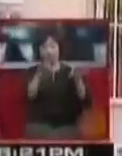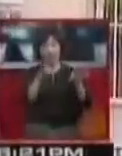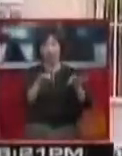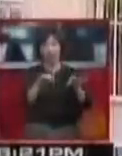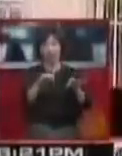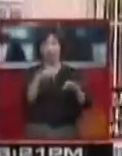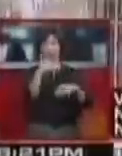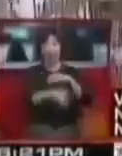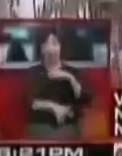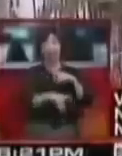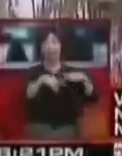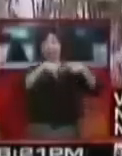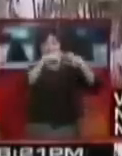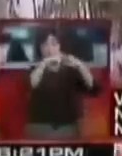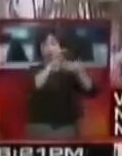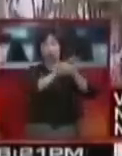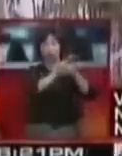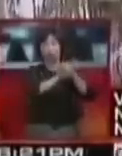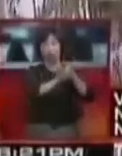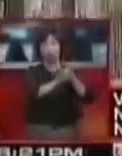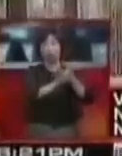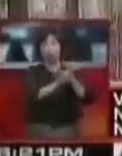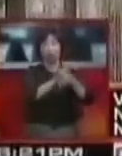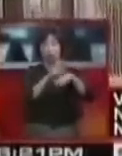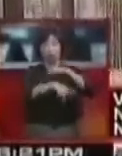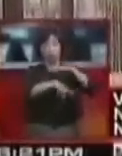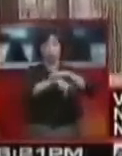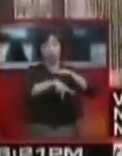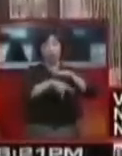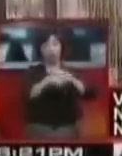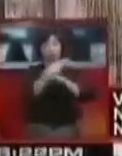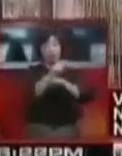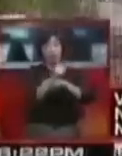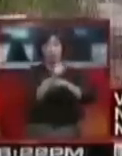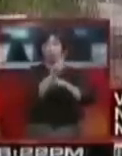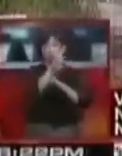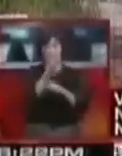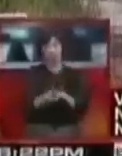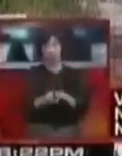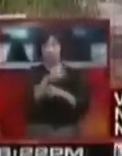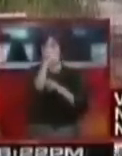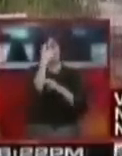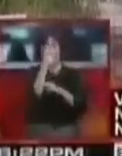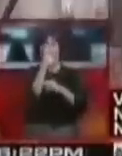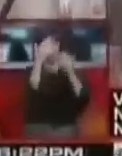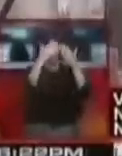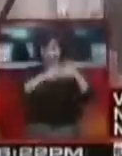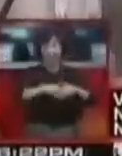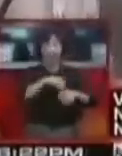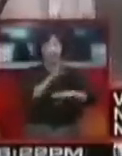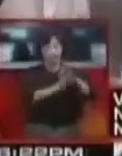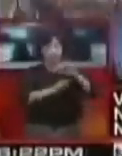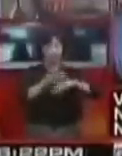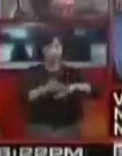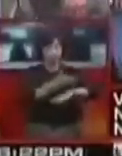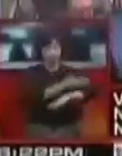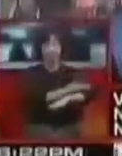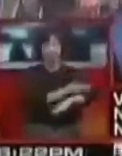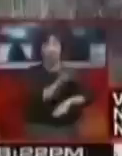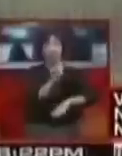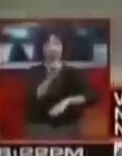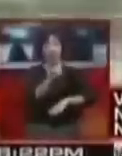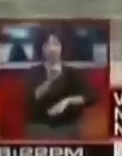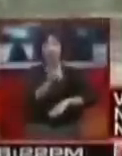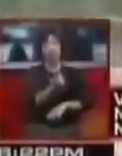Maaga naman nagdeklara ng suspensyon ng klase mula preschool hanggang high school sa Valenzuela dahil sa gabinting tubig sa halos 10